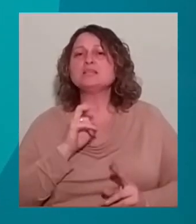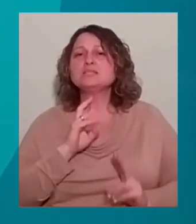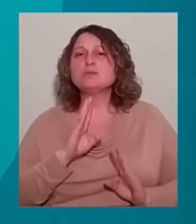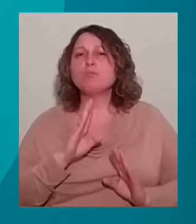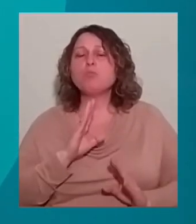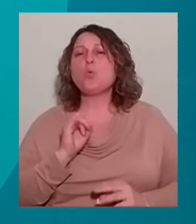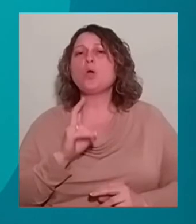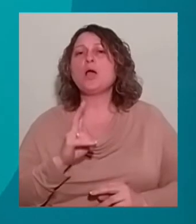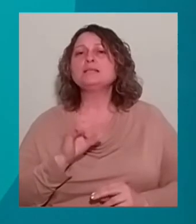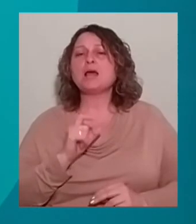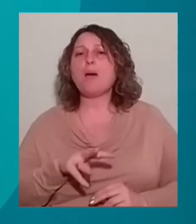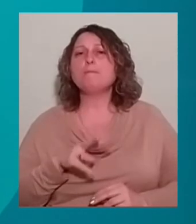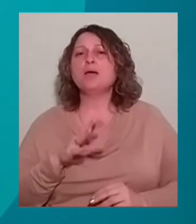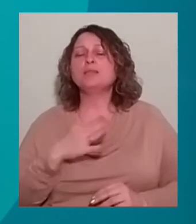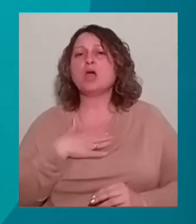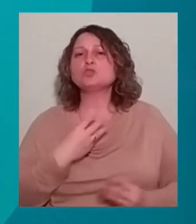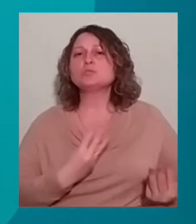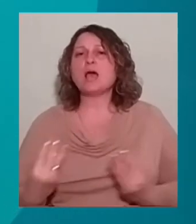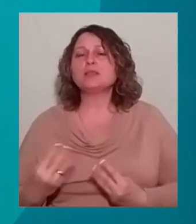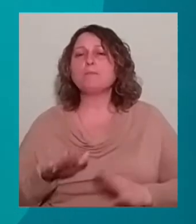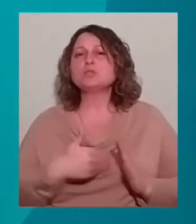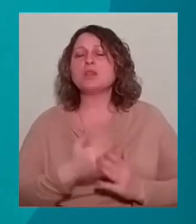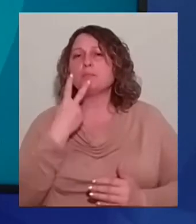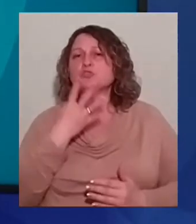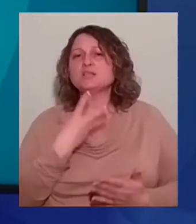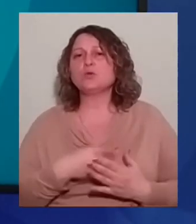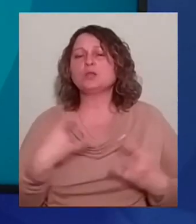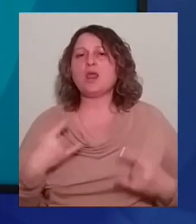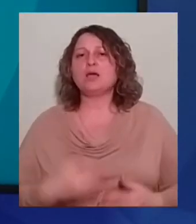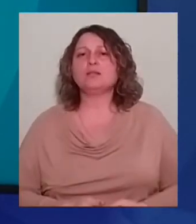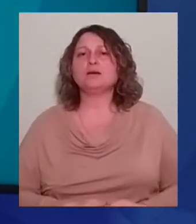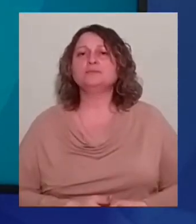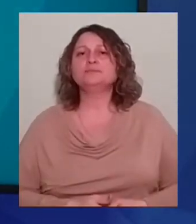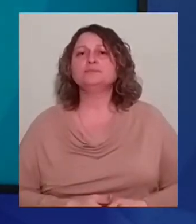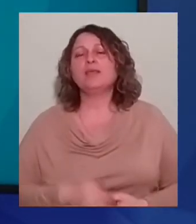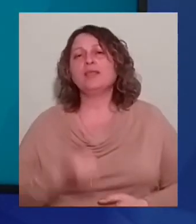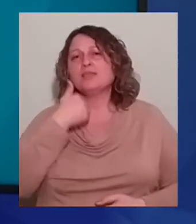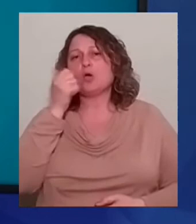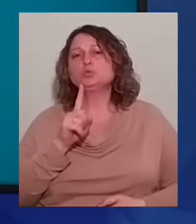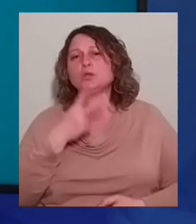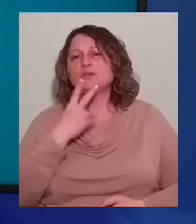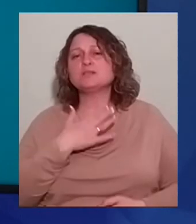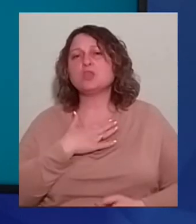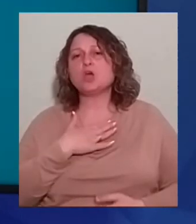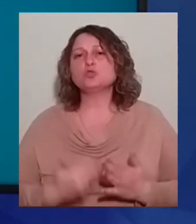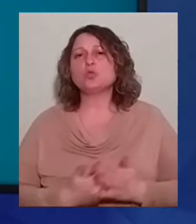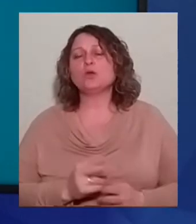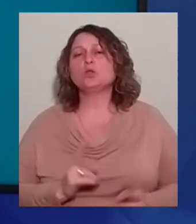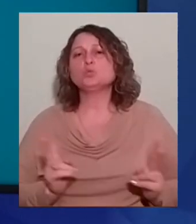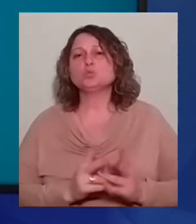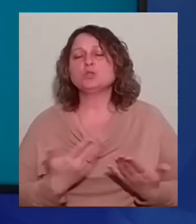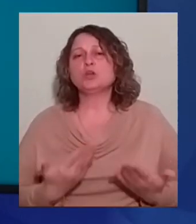нашому сайті. Посилання на них ви бачите на своїх екранах. Дякую, що дивилися наші новини. До зустрічі!